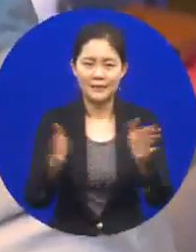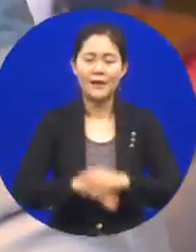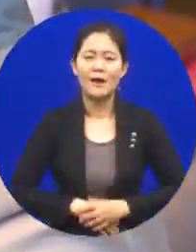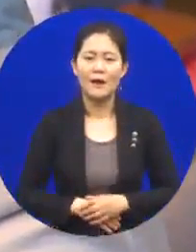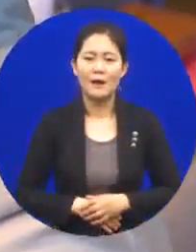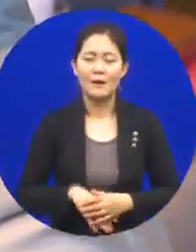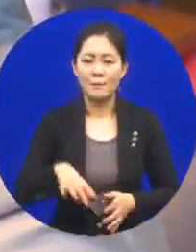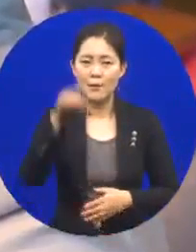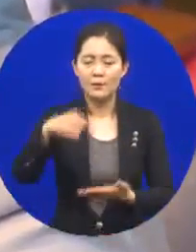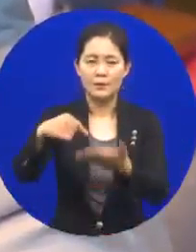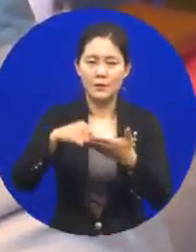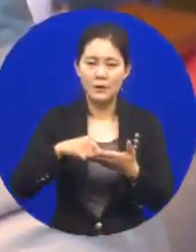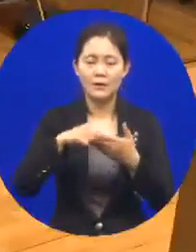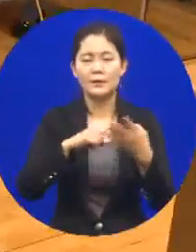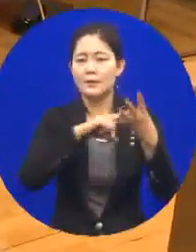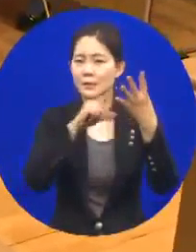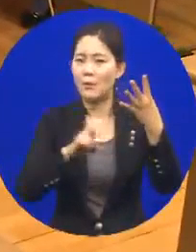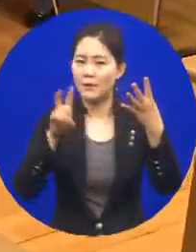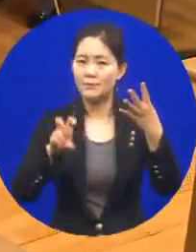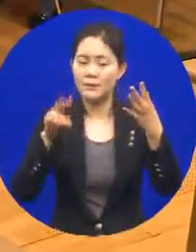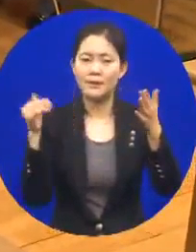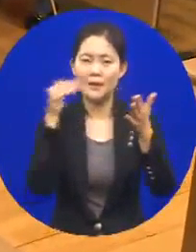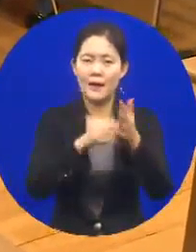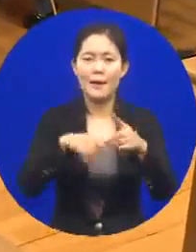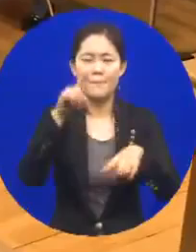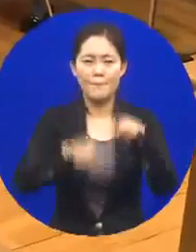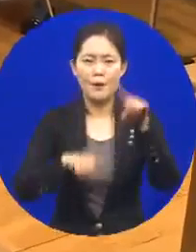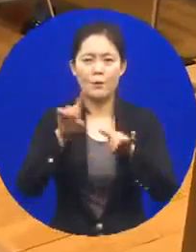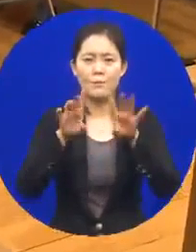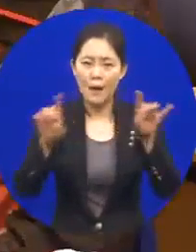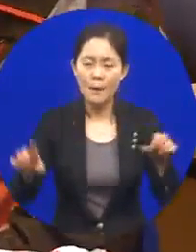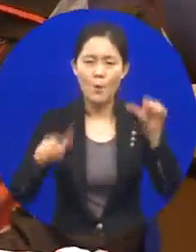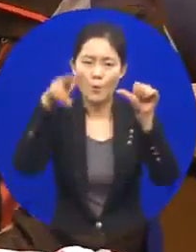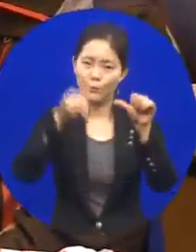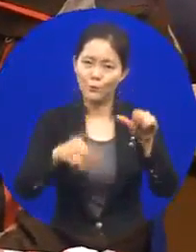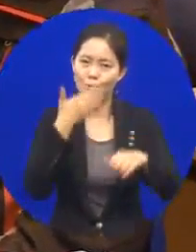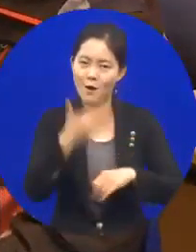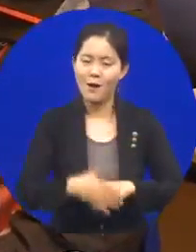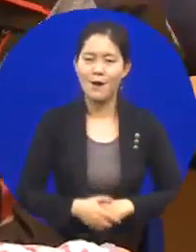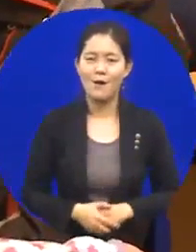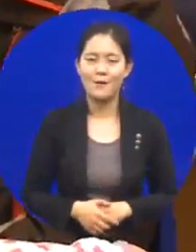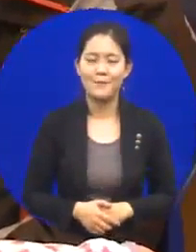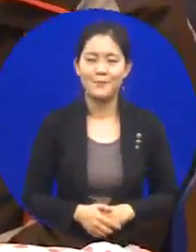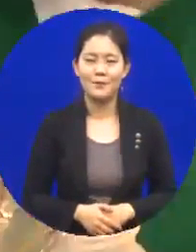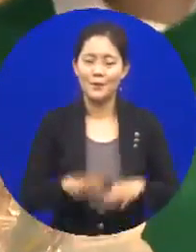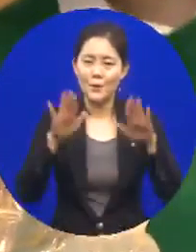프로그램은 사전 신청자를 대상으로 4월 21일까지 매주 목요일마다 5주에 걸쳐 진행된다고